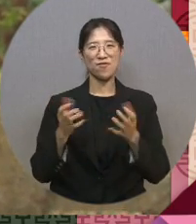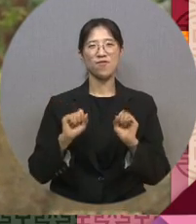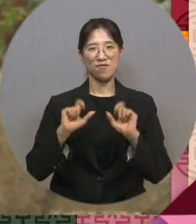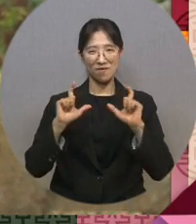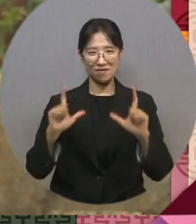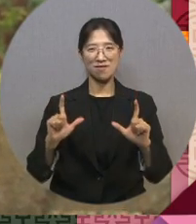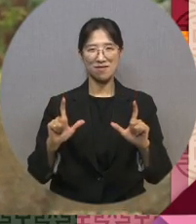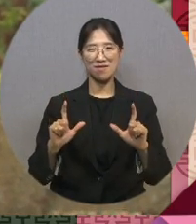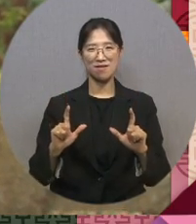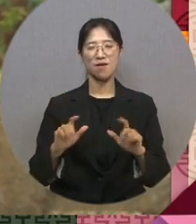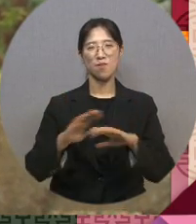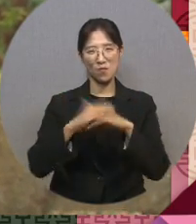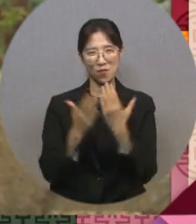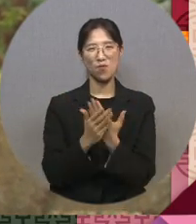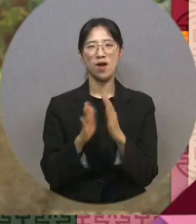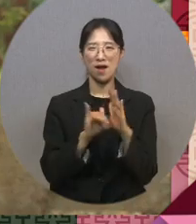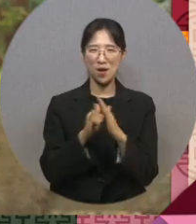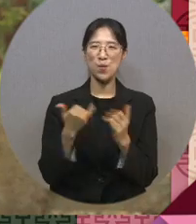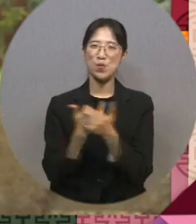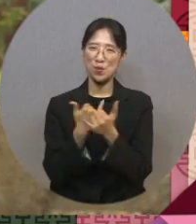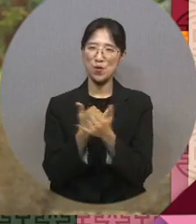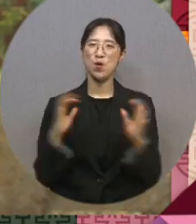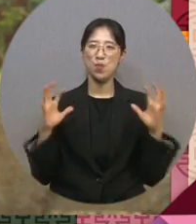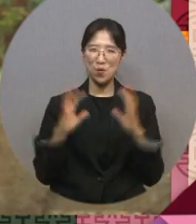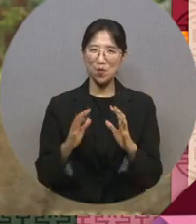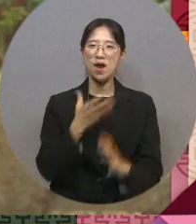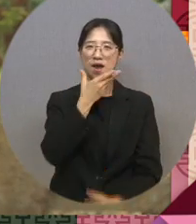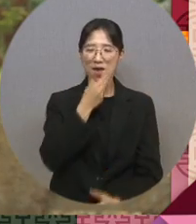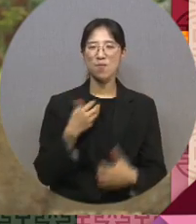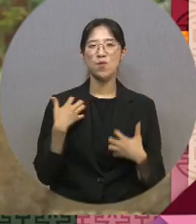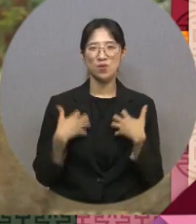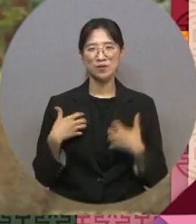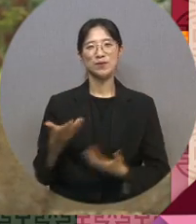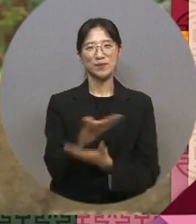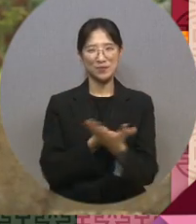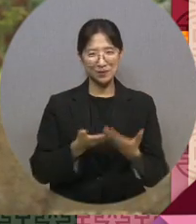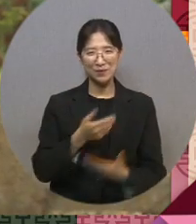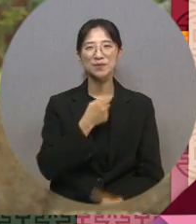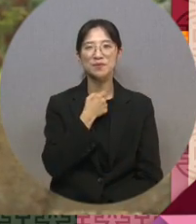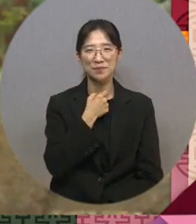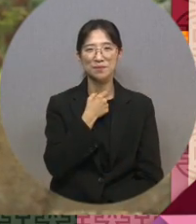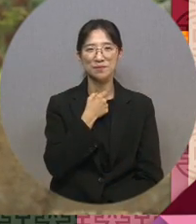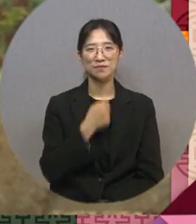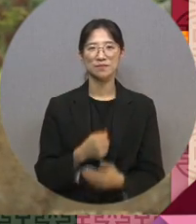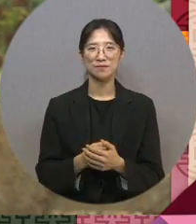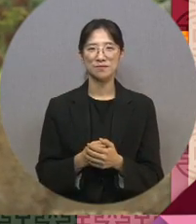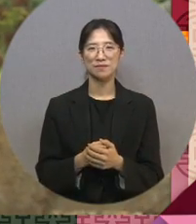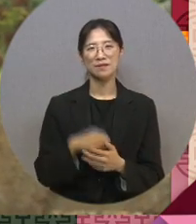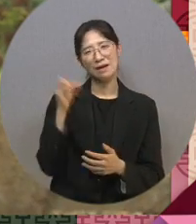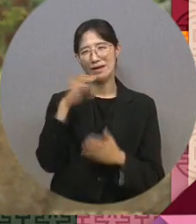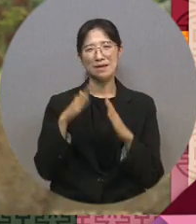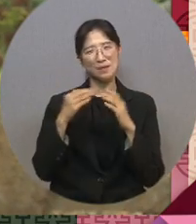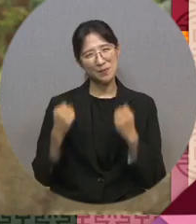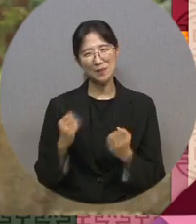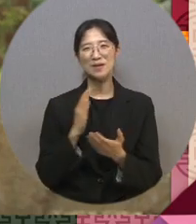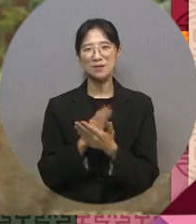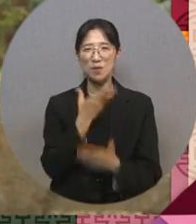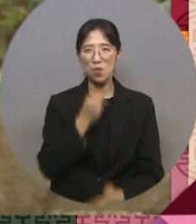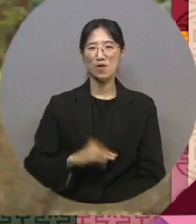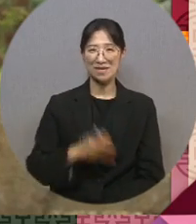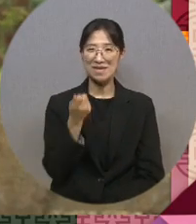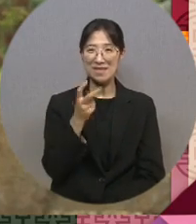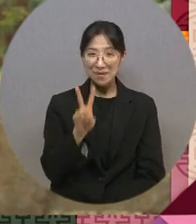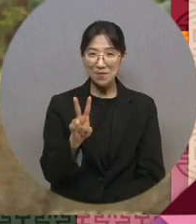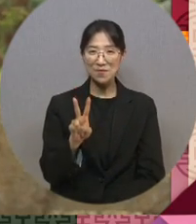때 모든 가족들, 친척들이 모여서 행복하고 즐거운 시간 많이 만들어 가시기 바라고요. 그냥 집에 계시지 말고요.